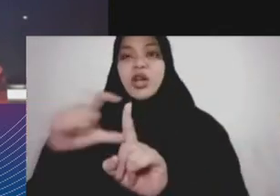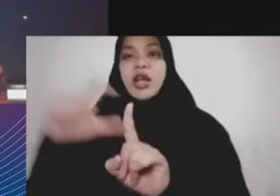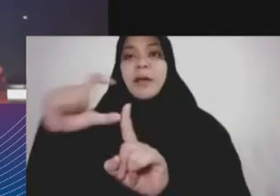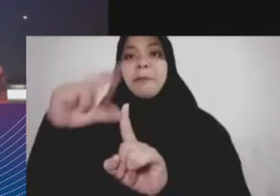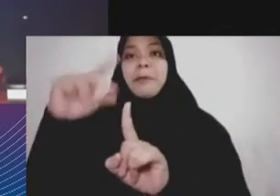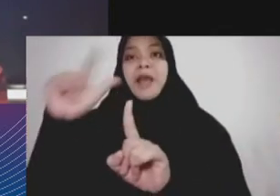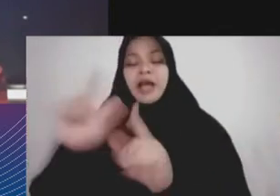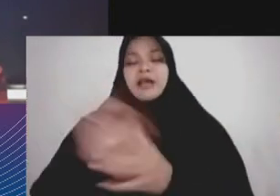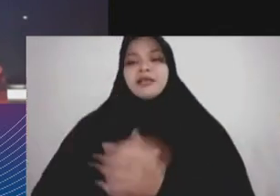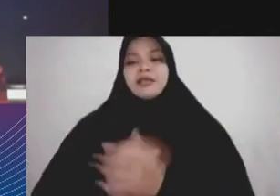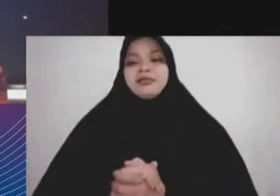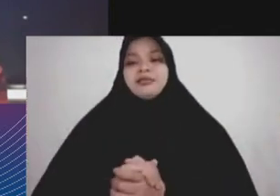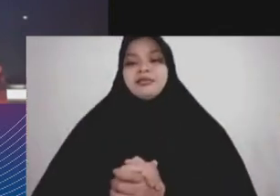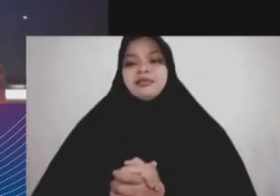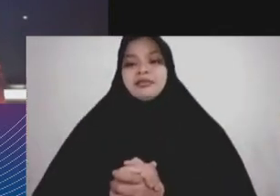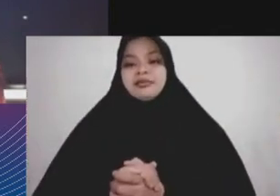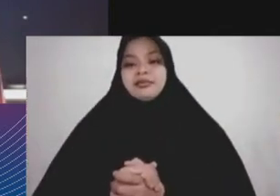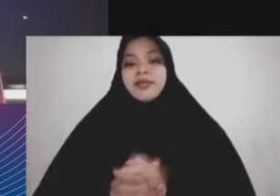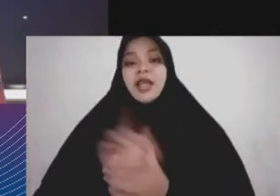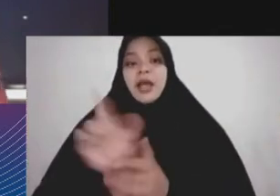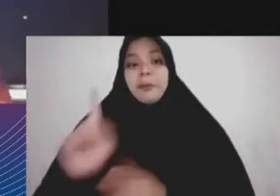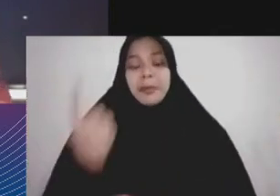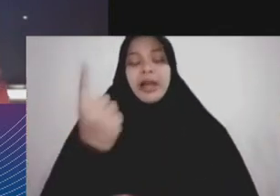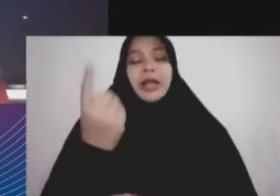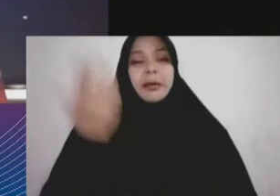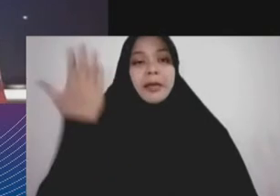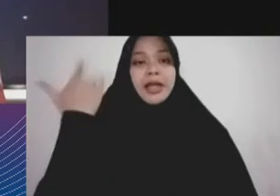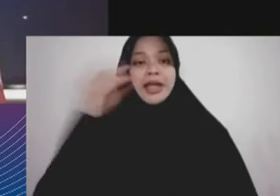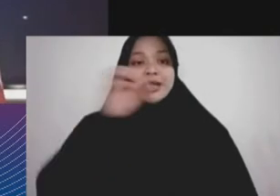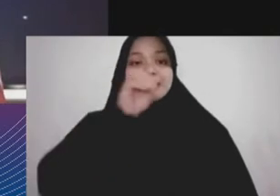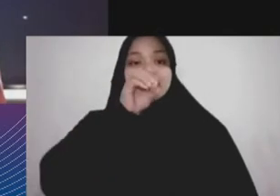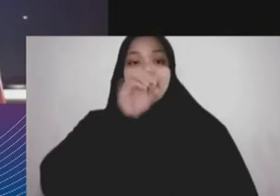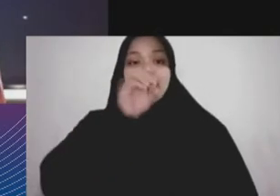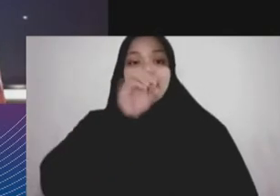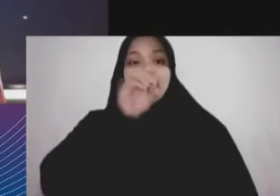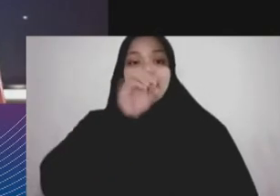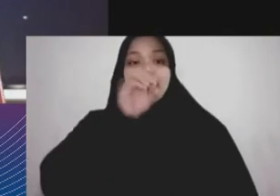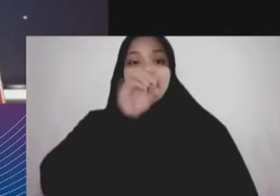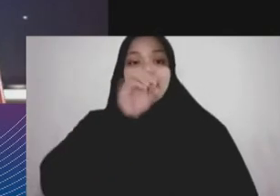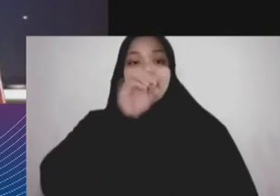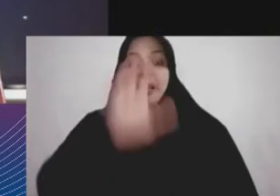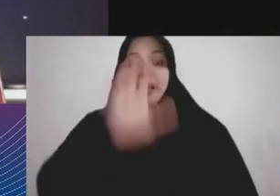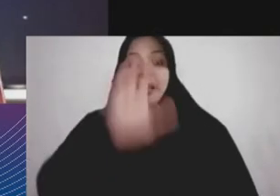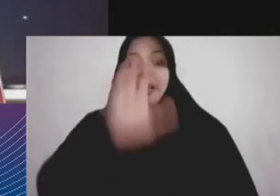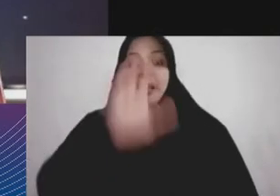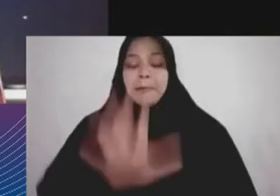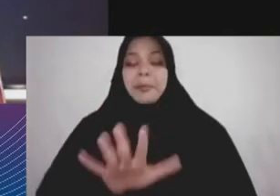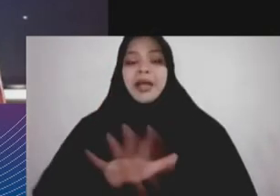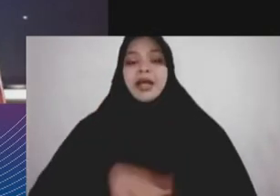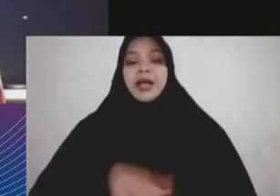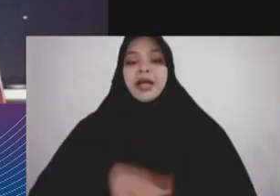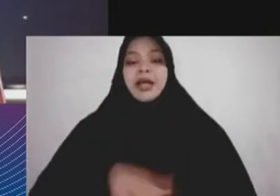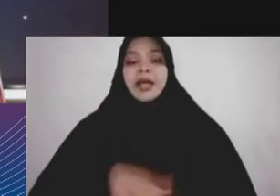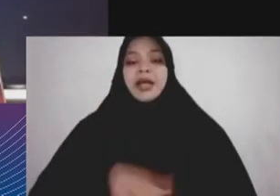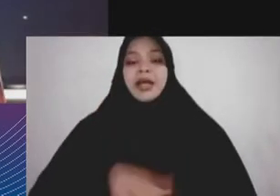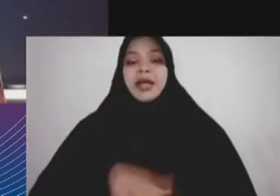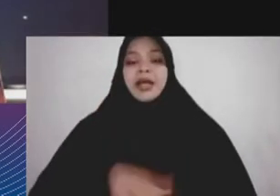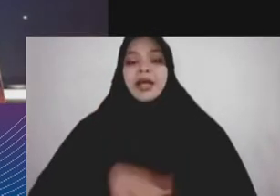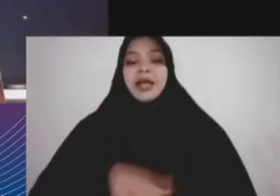seksual. Kalau bahasa Inggris mungkin lebih enak sexual violence gitu ya, dia kenal konstruksi violence. Violence